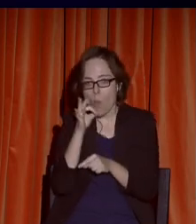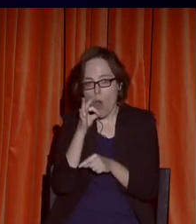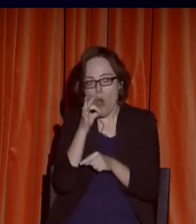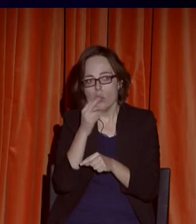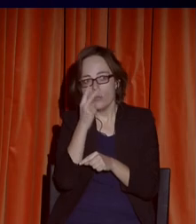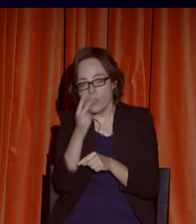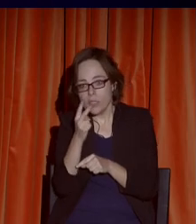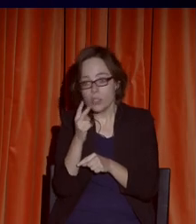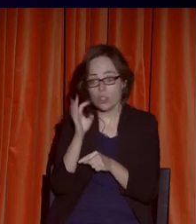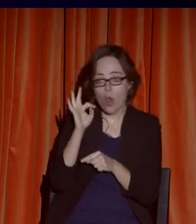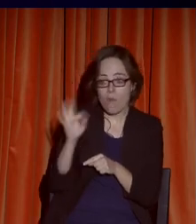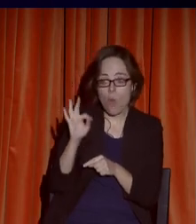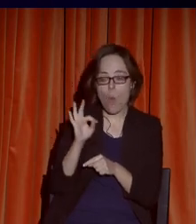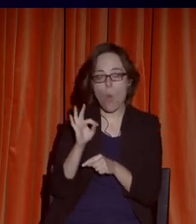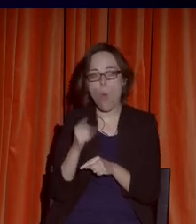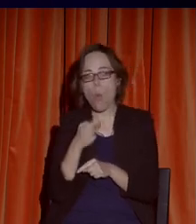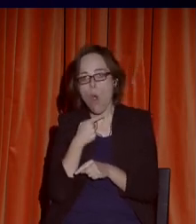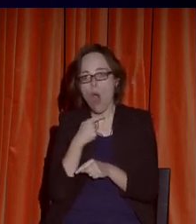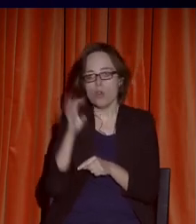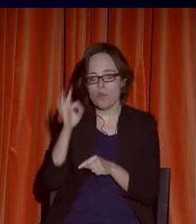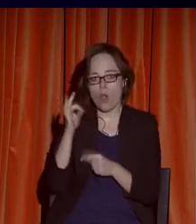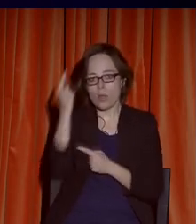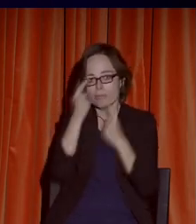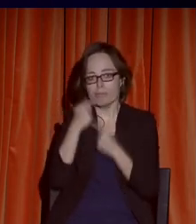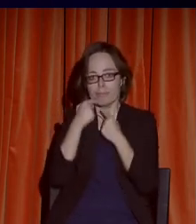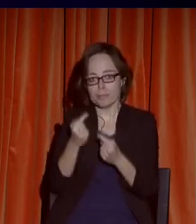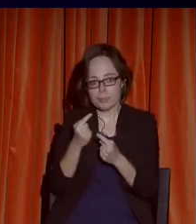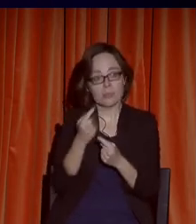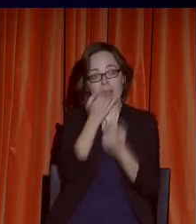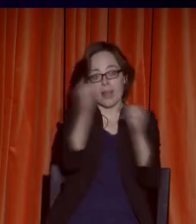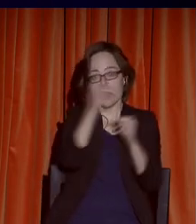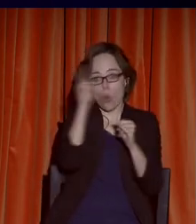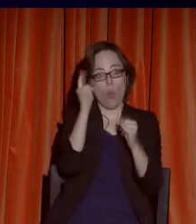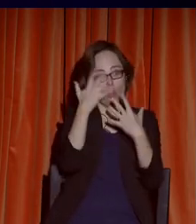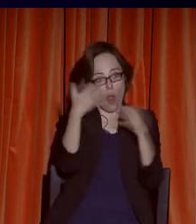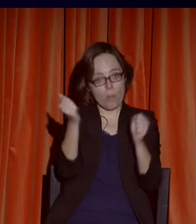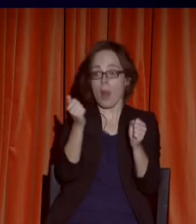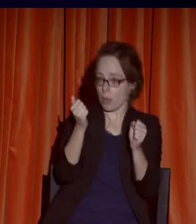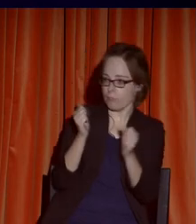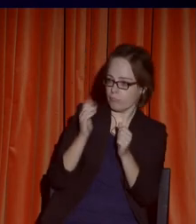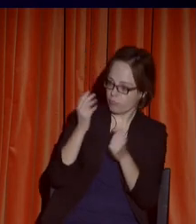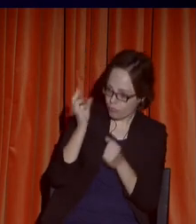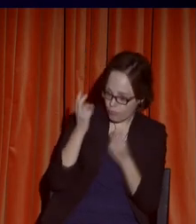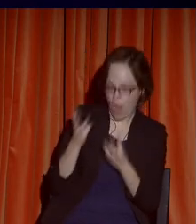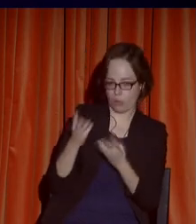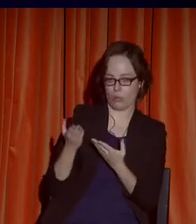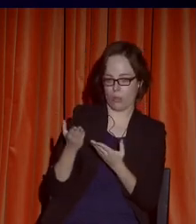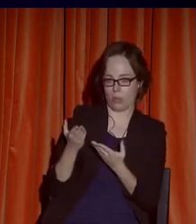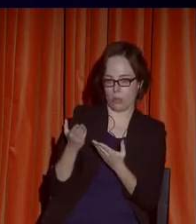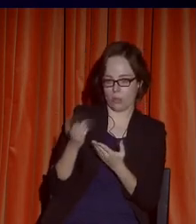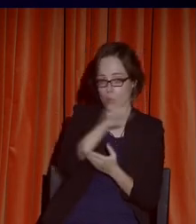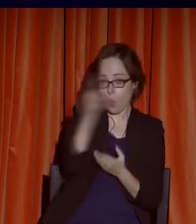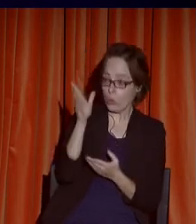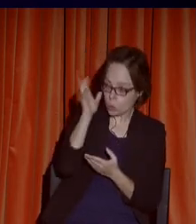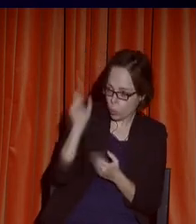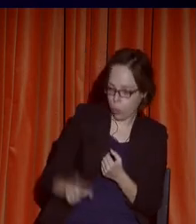głos też potrafi być wśród odbioru innych ważny, słyszany,